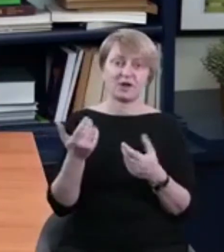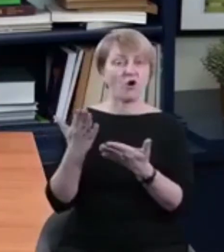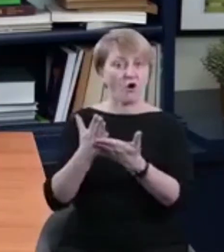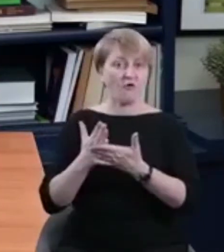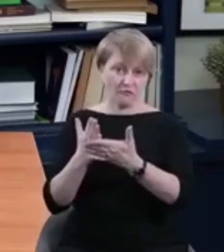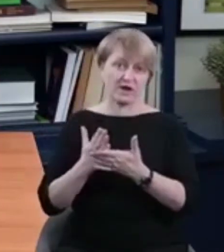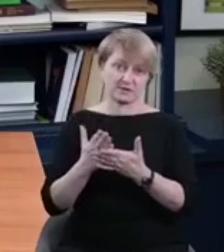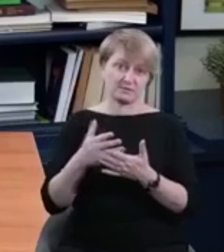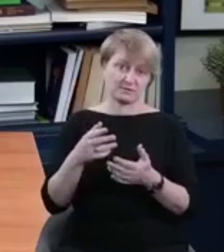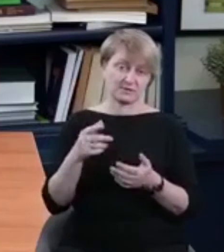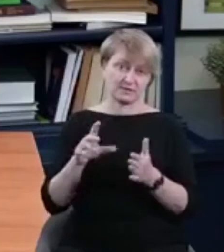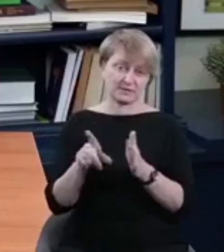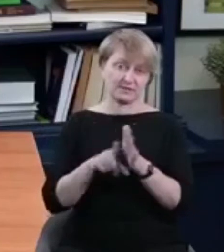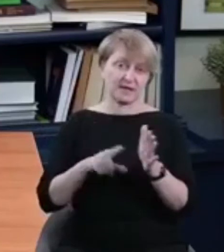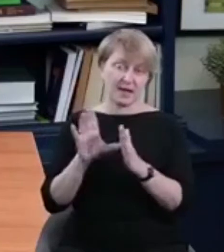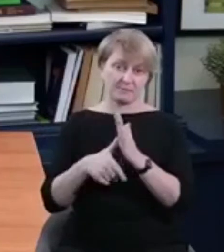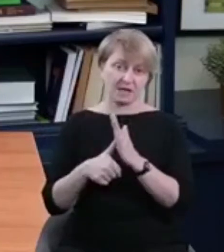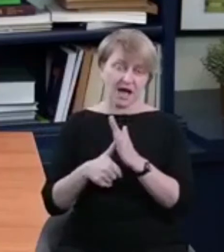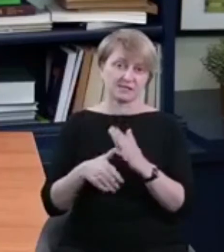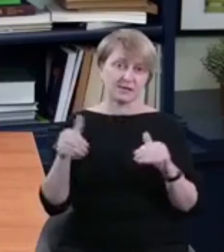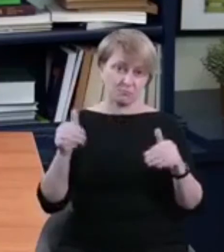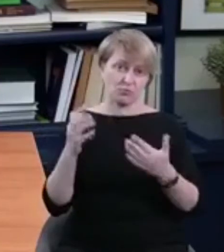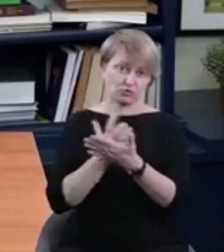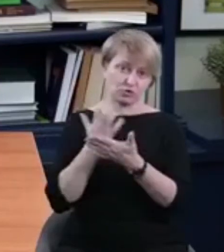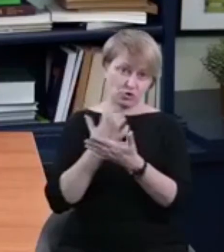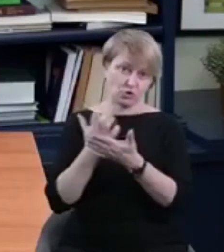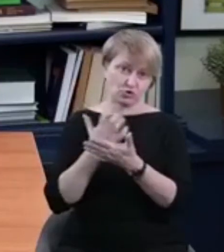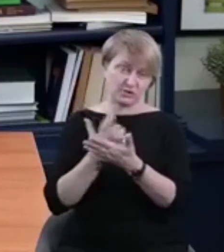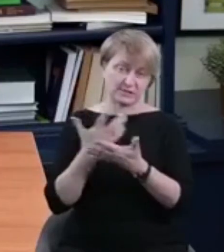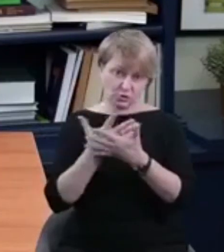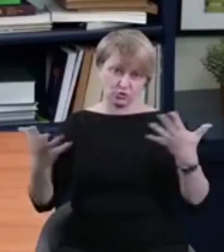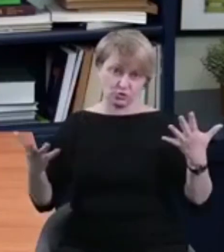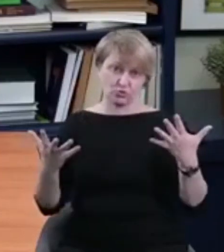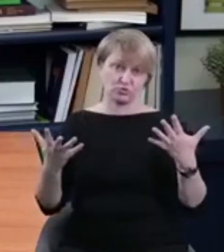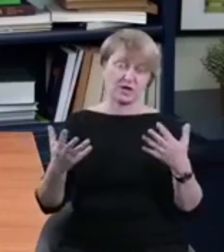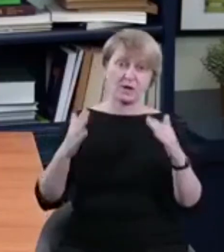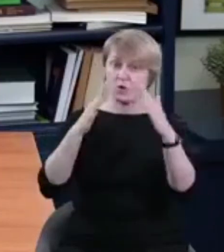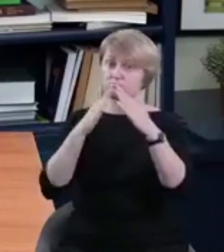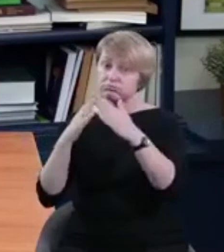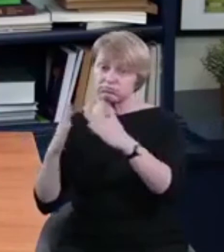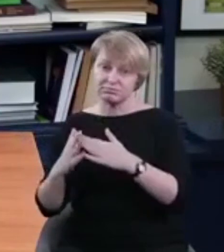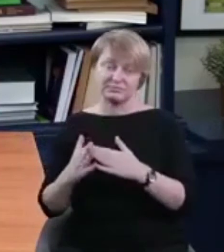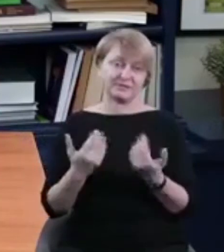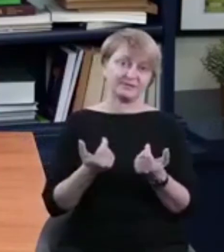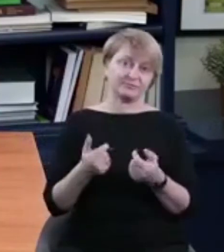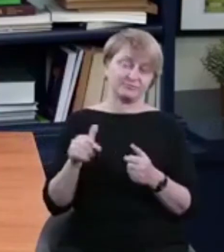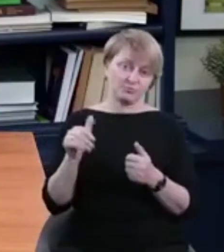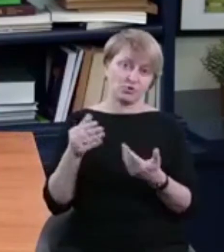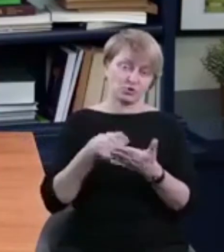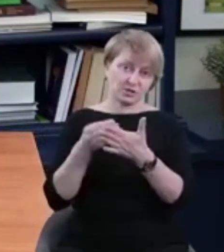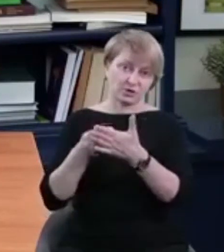czasami to moglibyśmy korzystając z tego polepszyć zasobów bo czasami lokali które moglibyśmy przedstawić szybsze